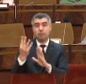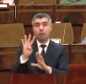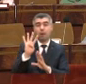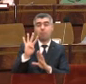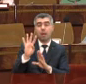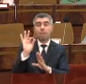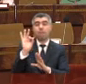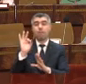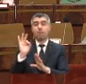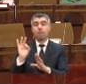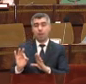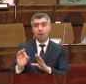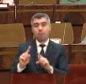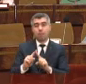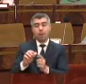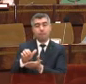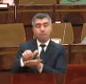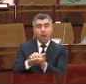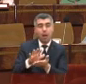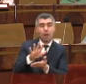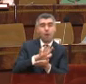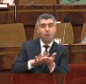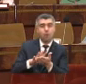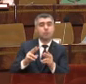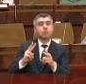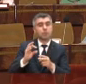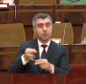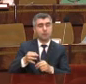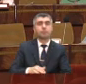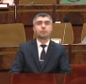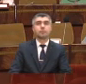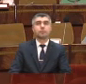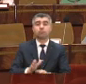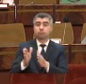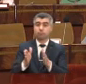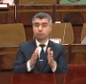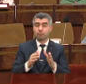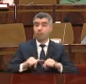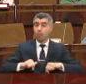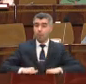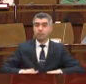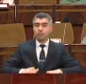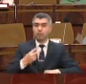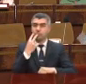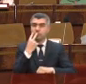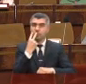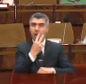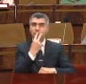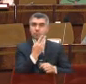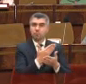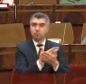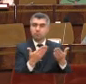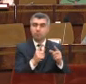ثروات البلاد حسب تقرير المجلس الاقتصادي والاجتماعي والبيئي. السيد الوزير العالم القروي كيشهد واحد المجموعة من